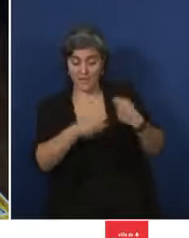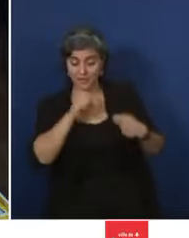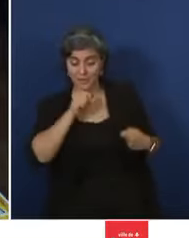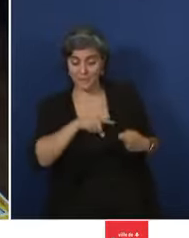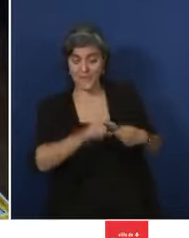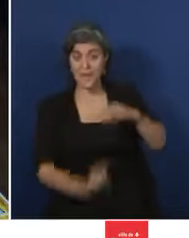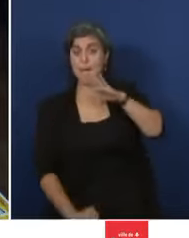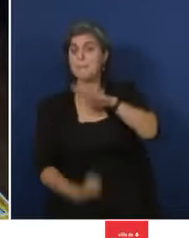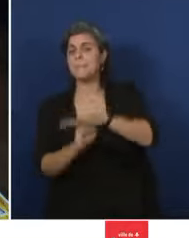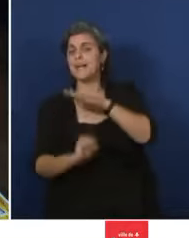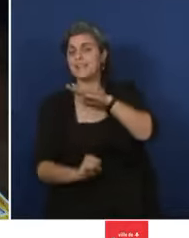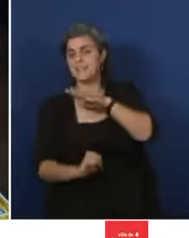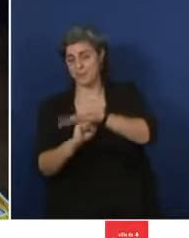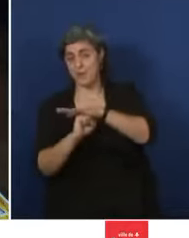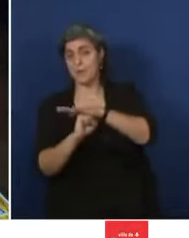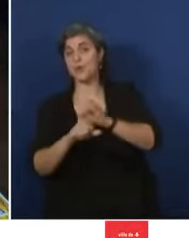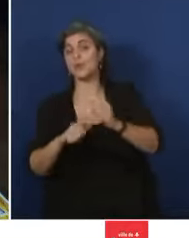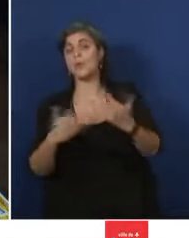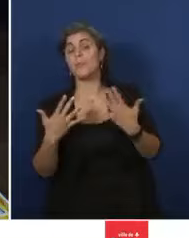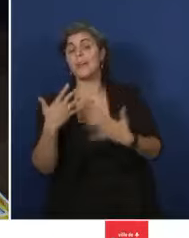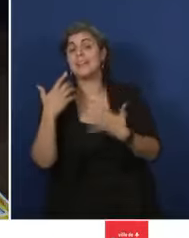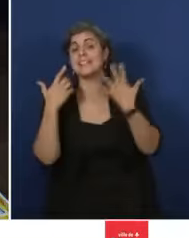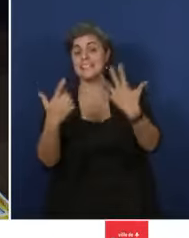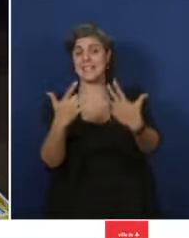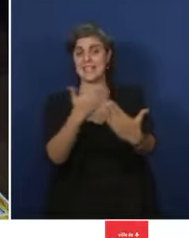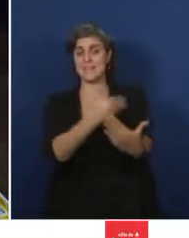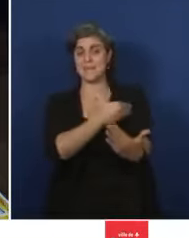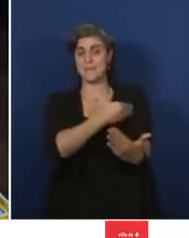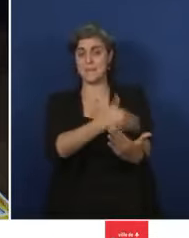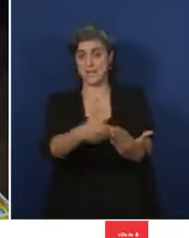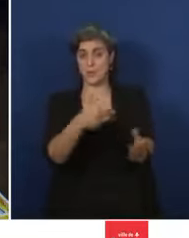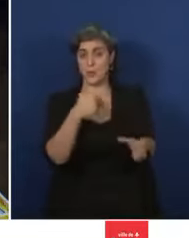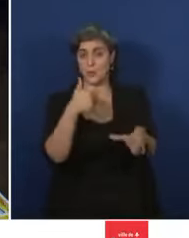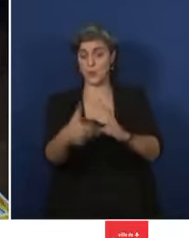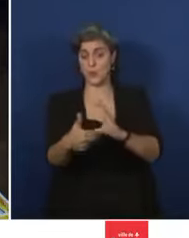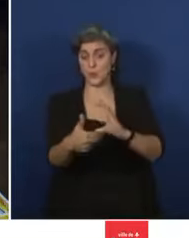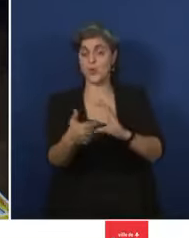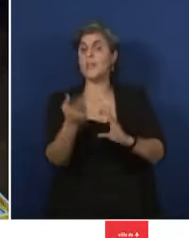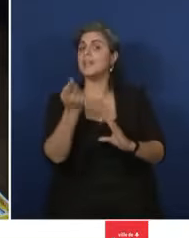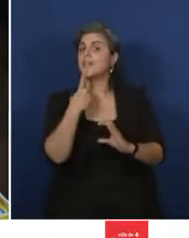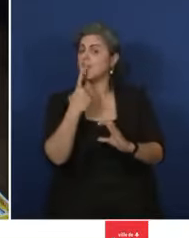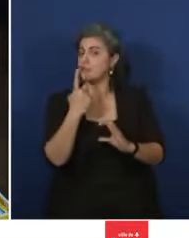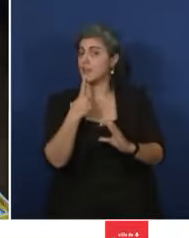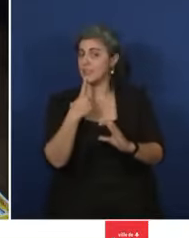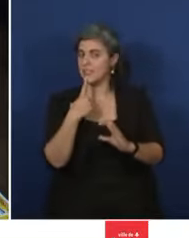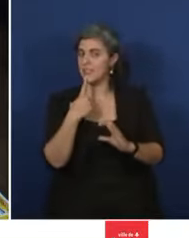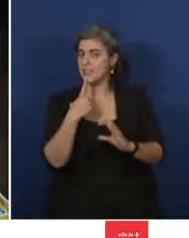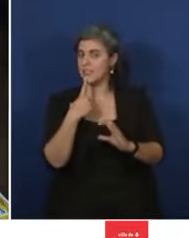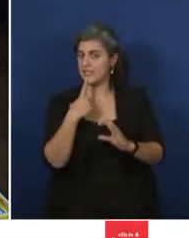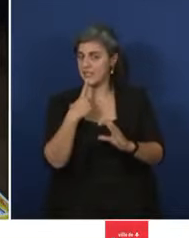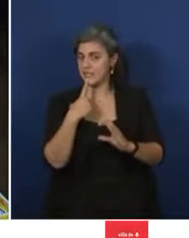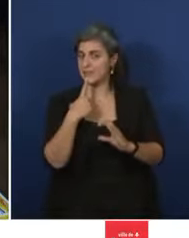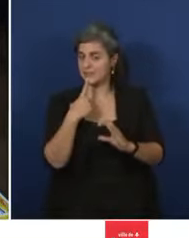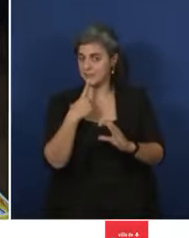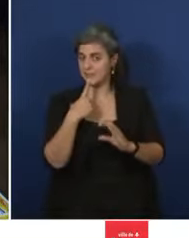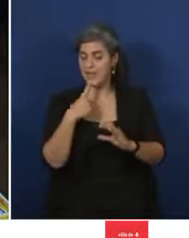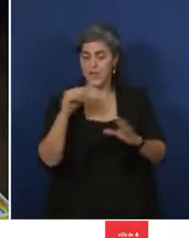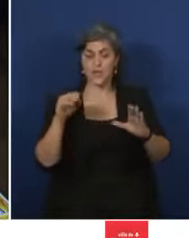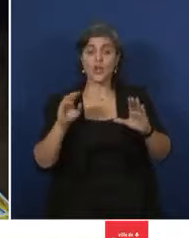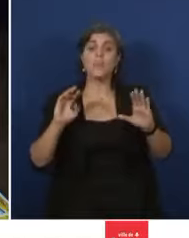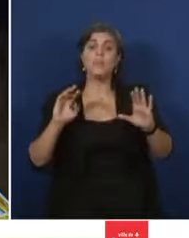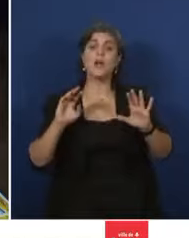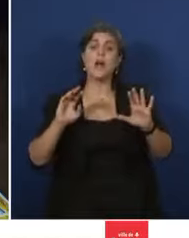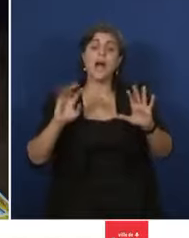maximum fixé à 7 millions d'euros, soit un montant qui permet d'acheter environ 1